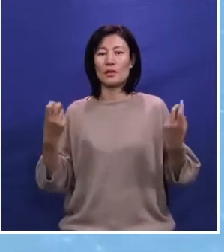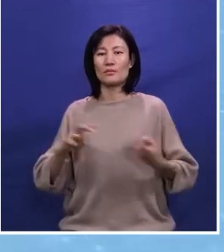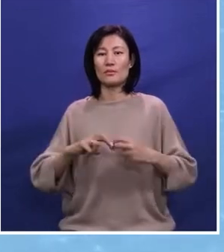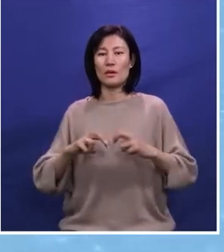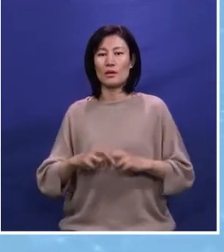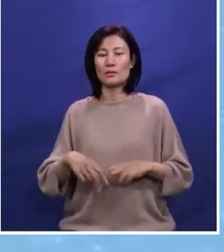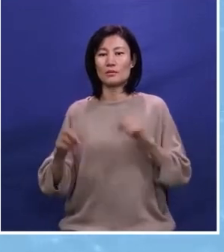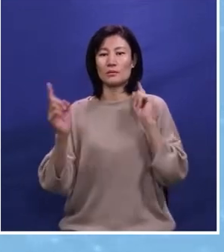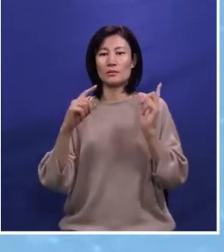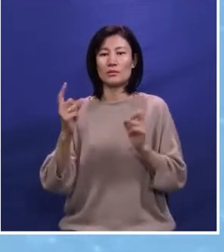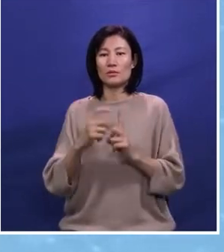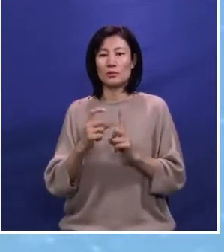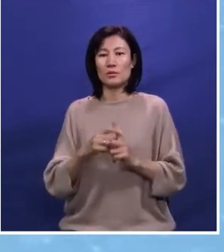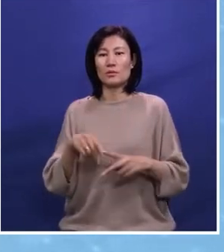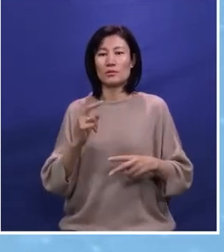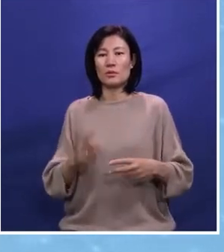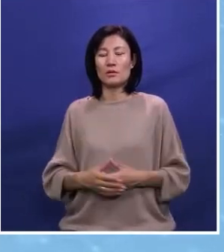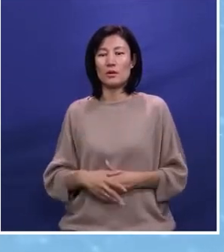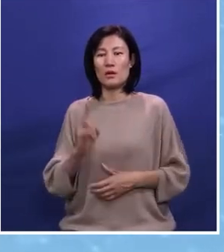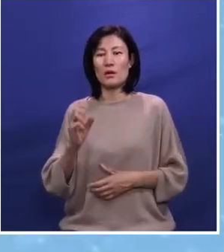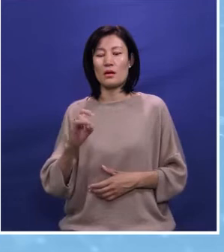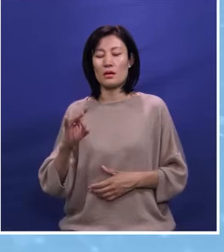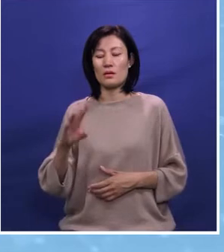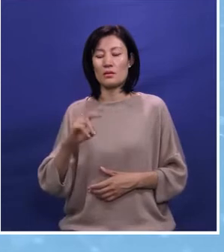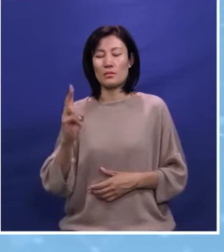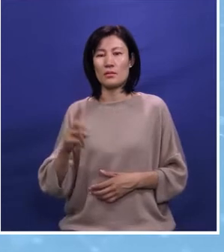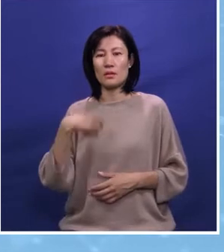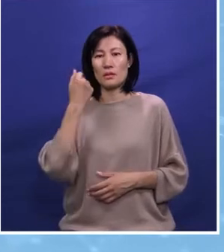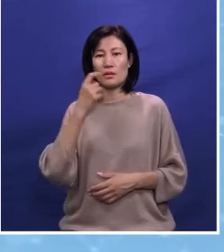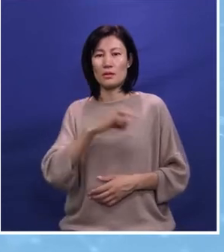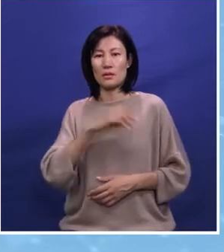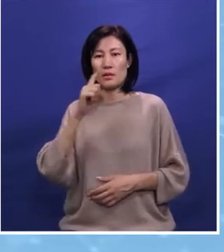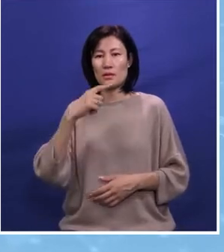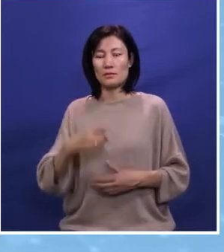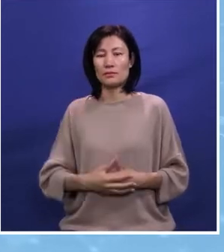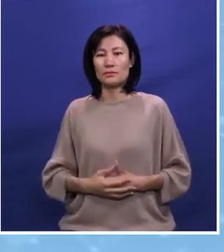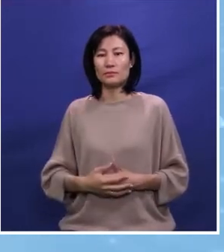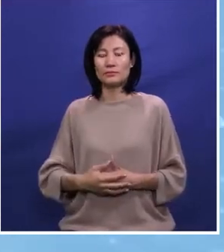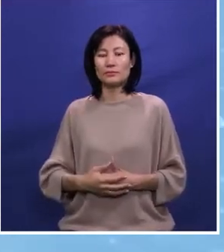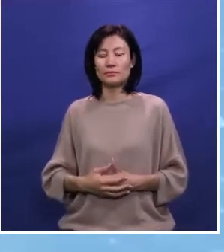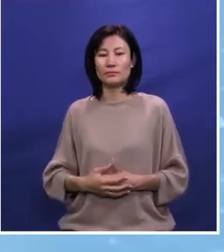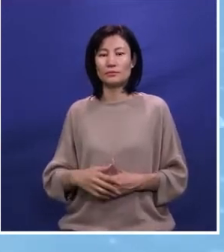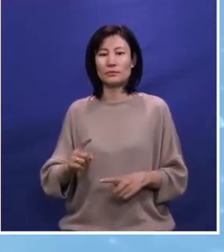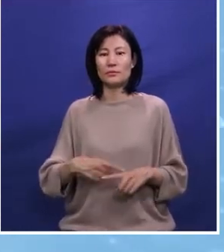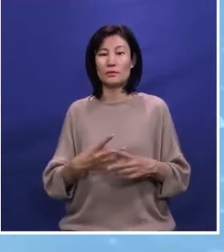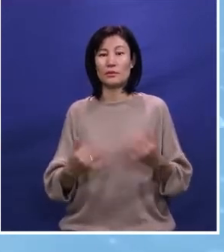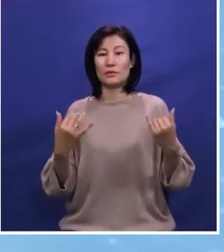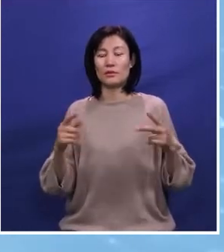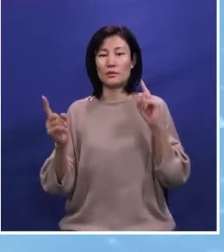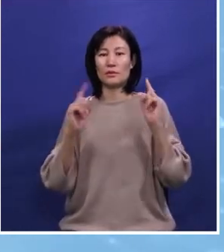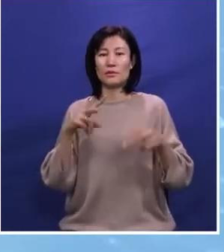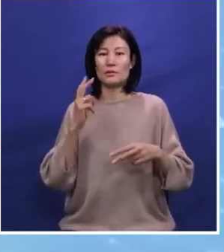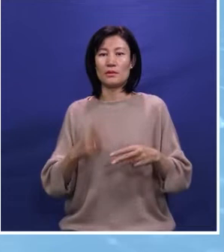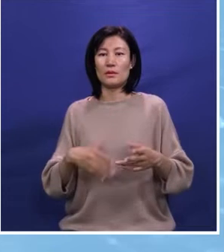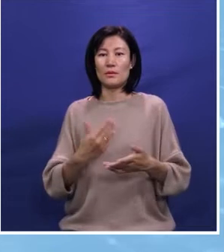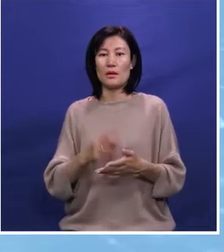мәселесі. Жиында сөздің тоғы терін Қарабұлақ ауылының ақсақалдары айтты. Бүгін сіздермен жиналып отырған